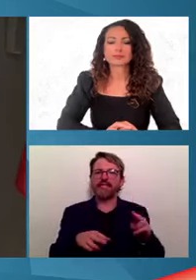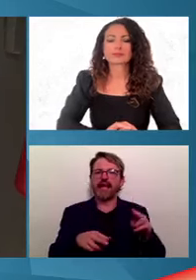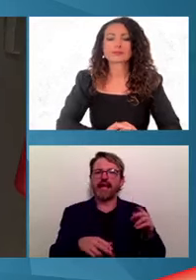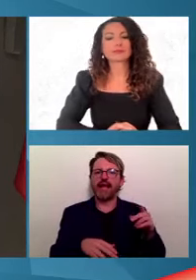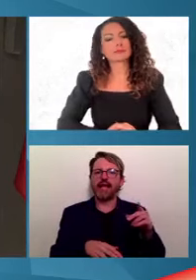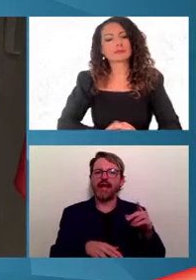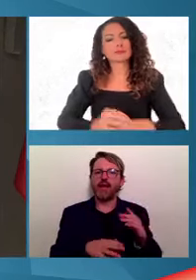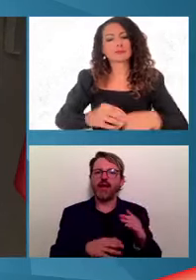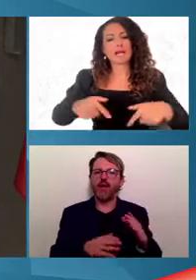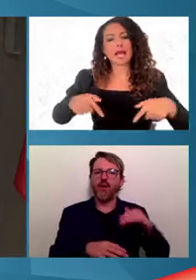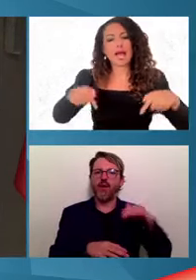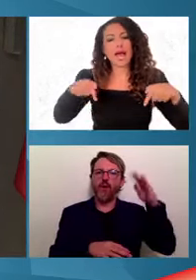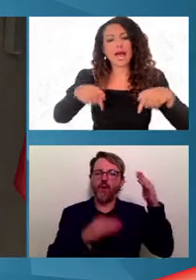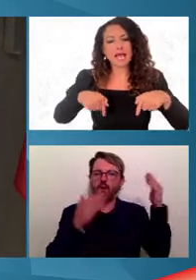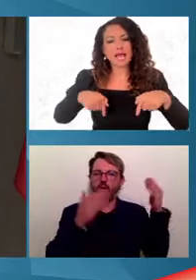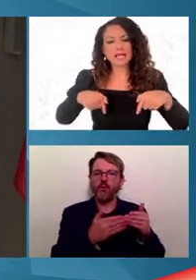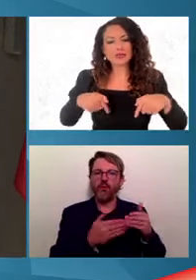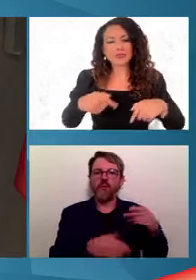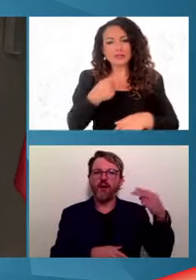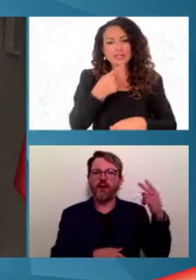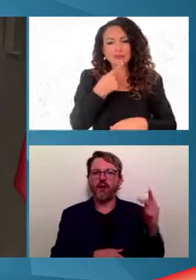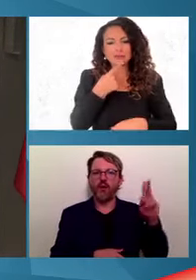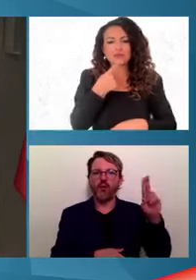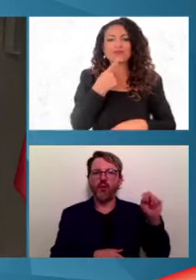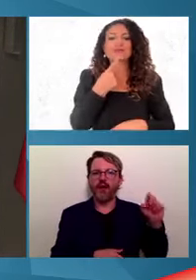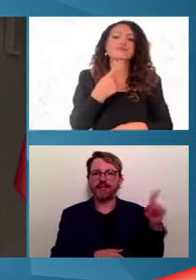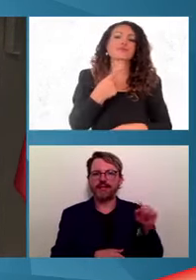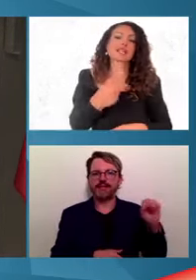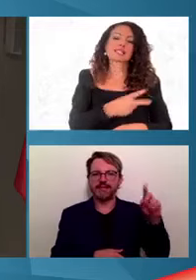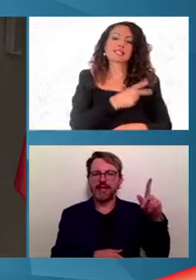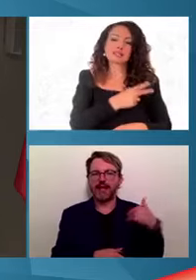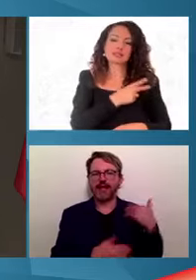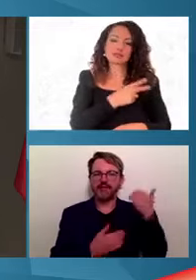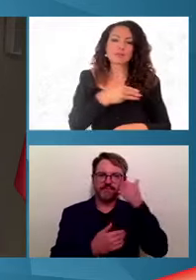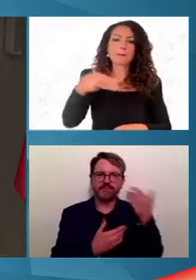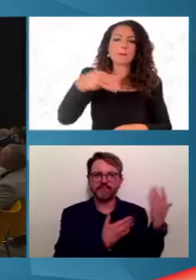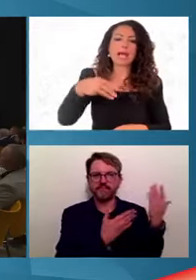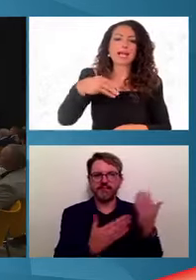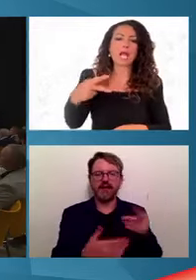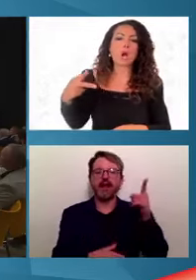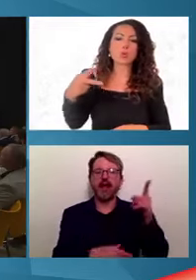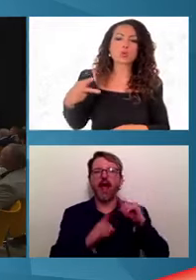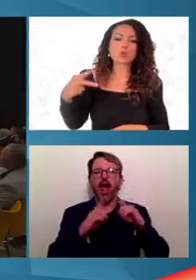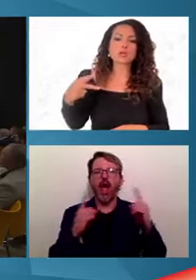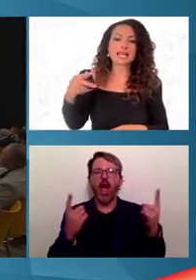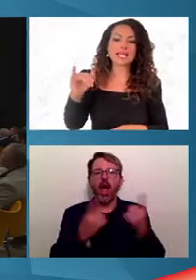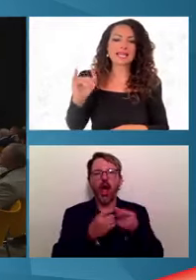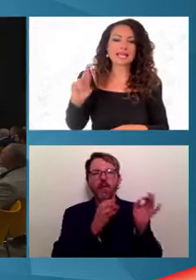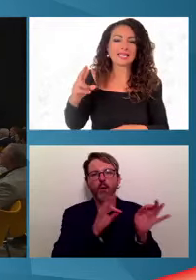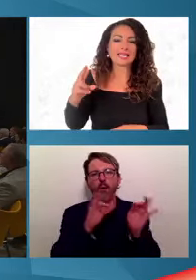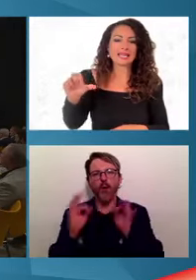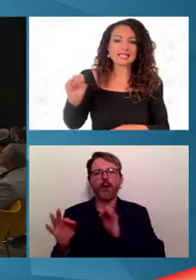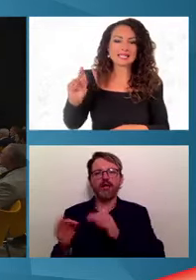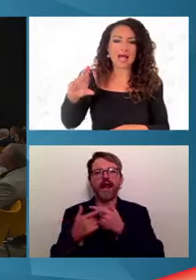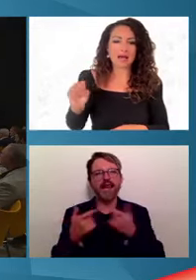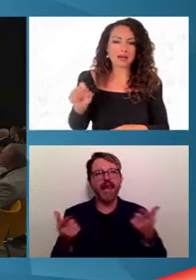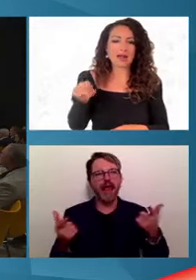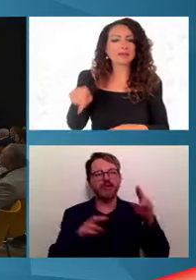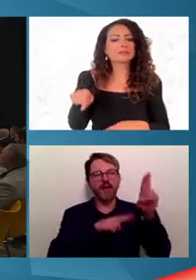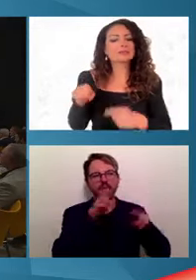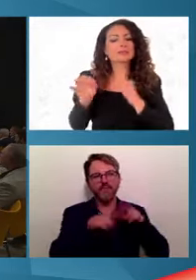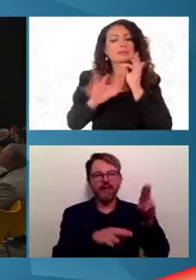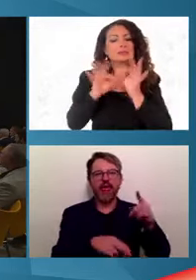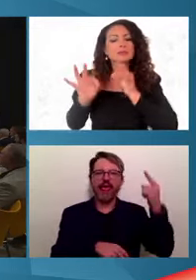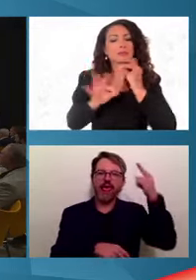bitten. In all ihren Bereichen, von der Raumordnung über die Landschaftspflege bis hin zum